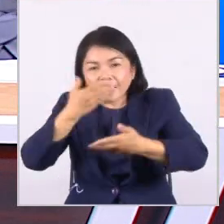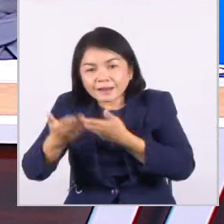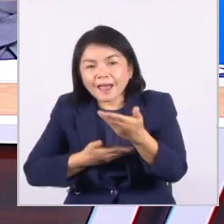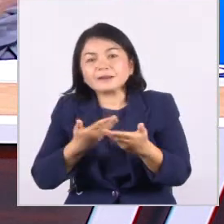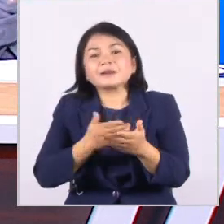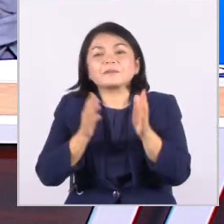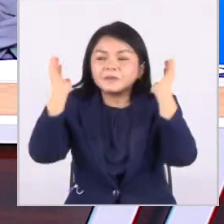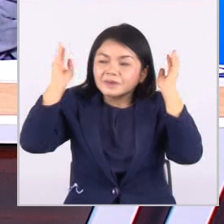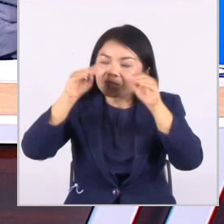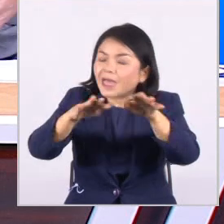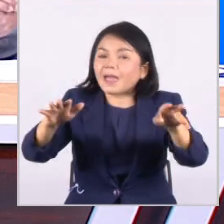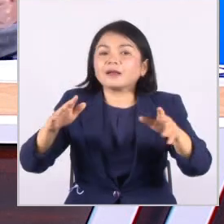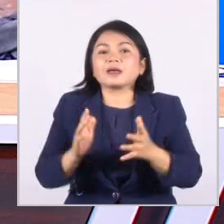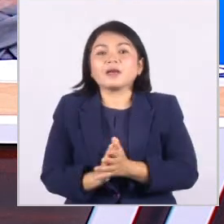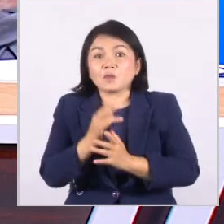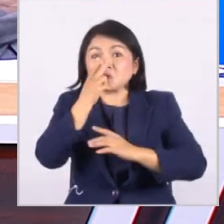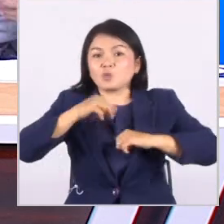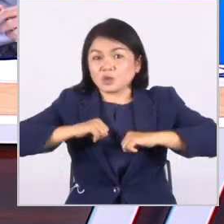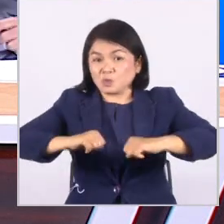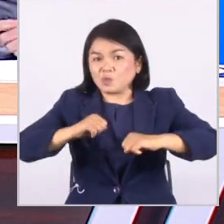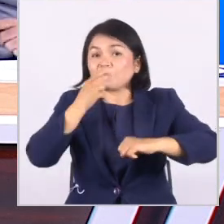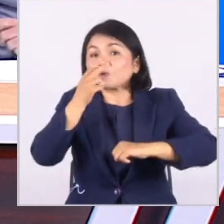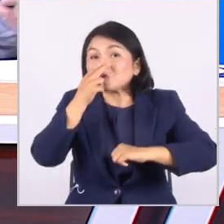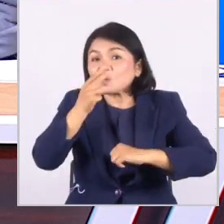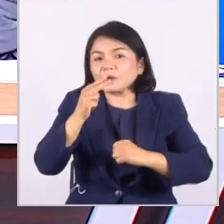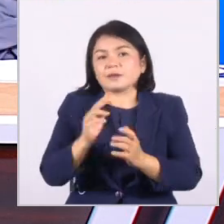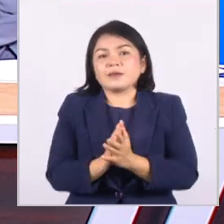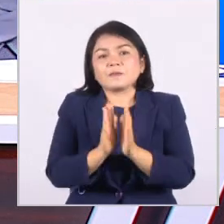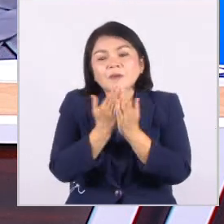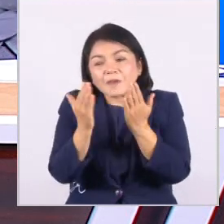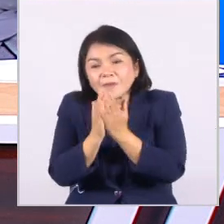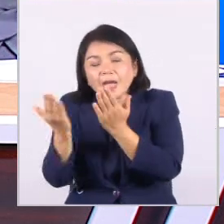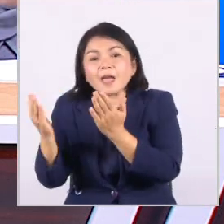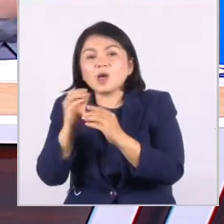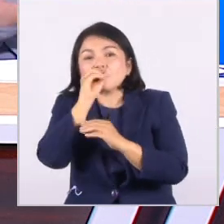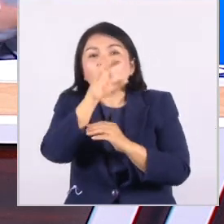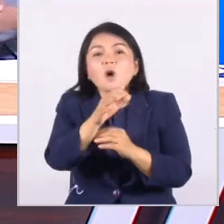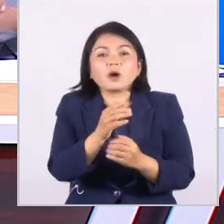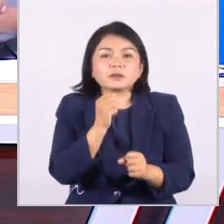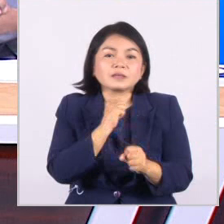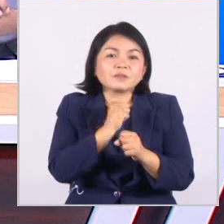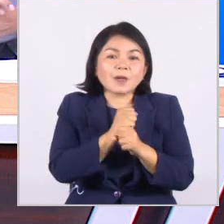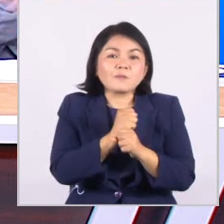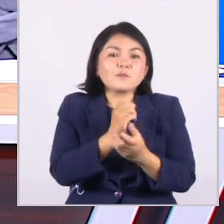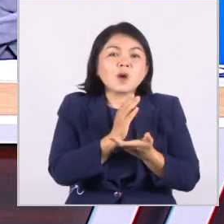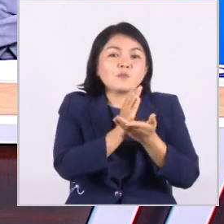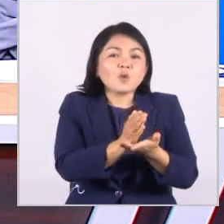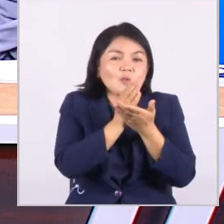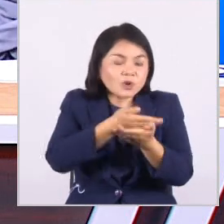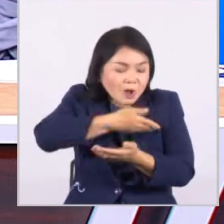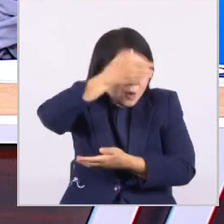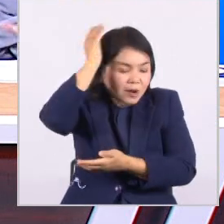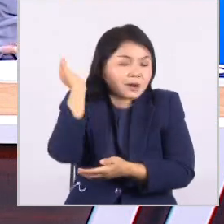ใบปลิวนะคะหนุ่มคนนี้ก็เหมือนกันค่ะไปแจกใบปลิวแต่เป็นใบปลิวบอกบุญให้ไปงานบวชนะคะแล้